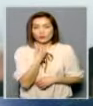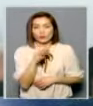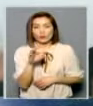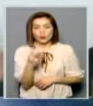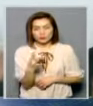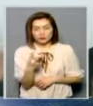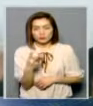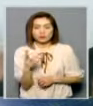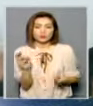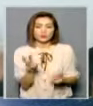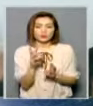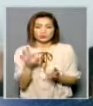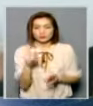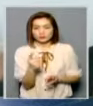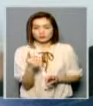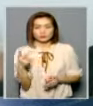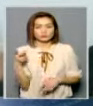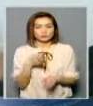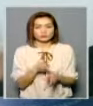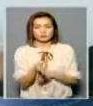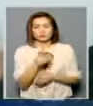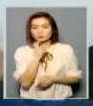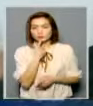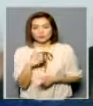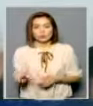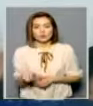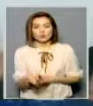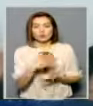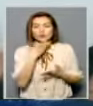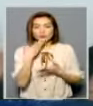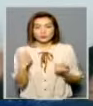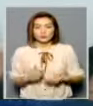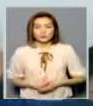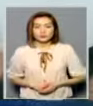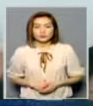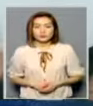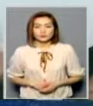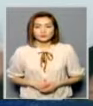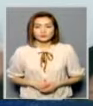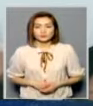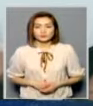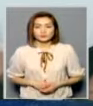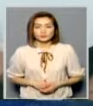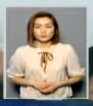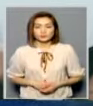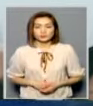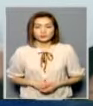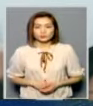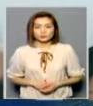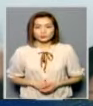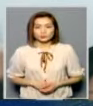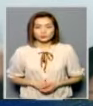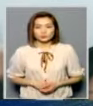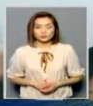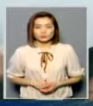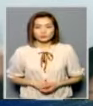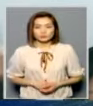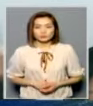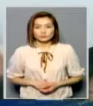скорый да, пожарный да ештеңе келе алмайды. Біздер бірдеңе даланың жолымен айналып кетеміз, түрмеменен. Қара